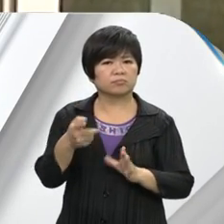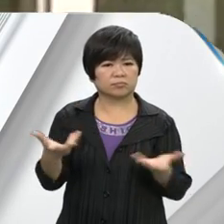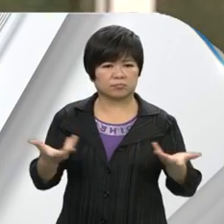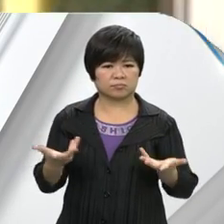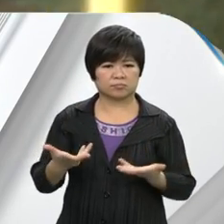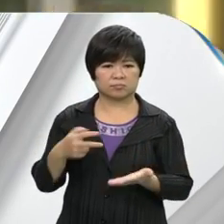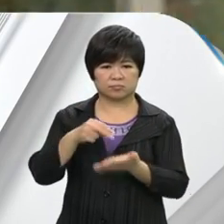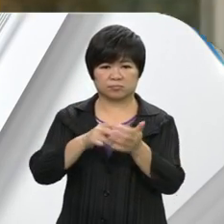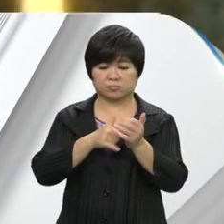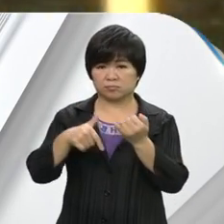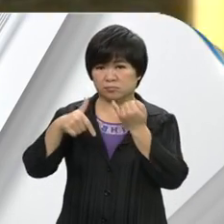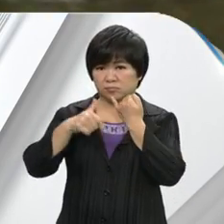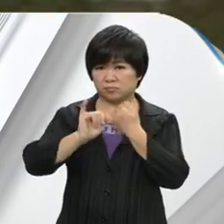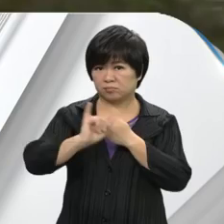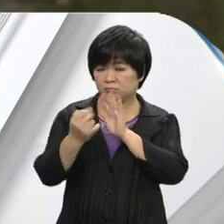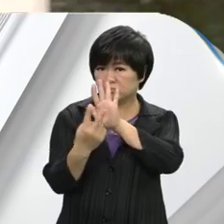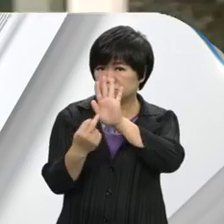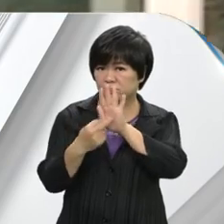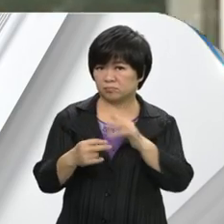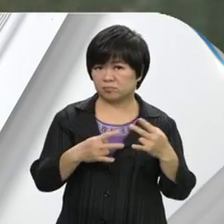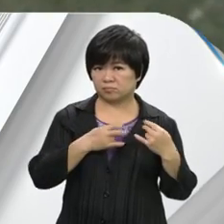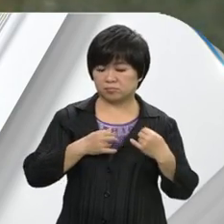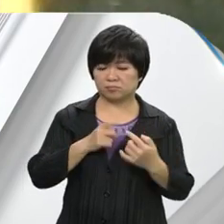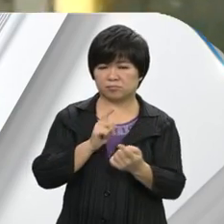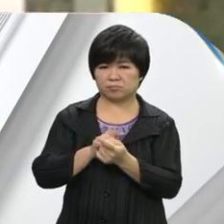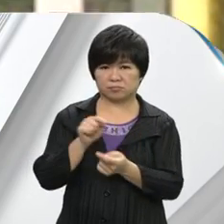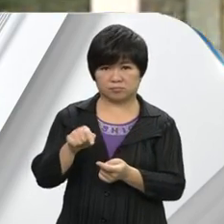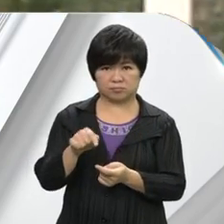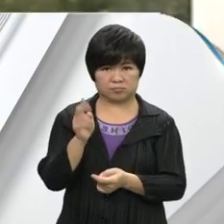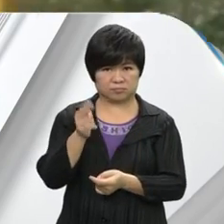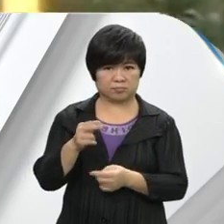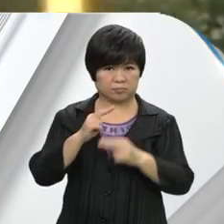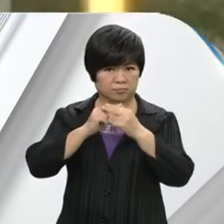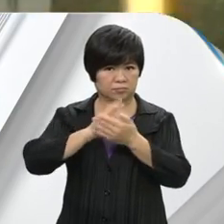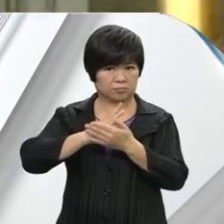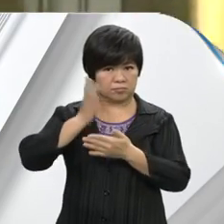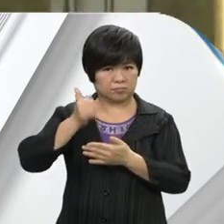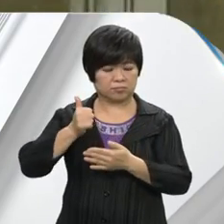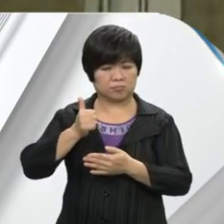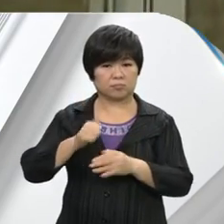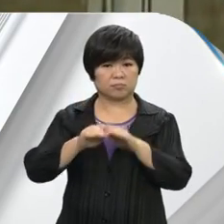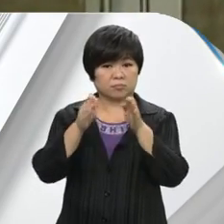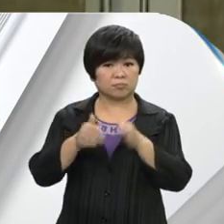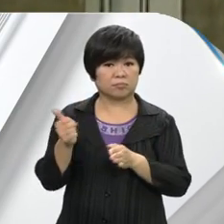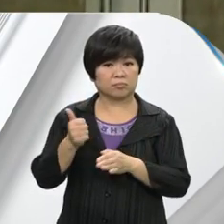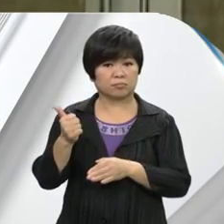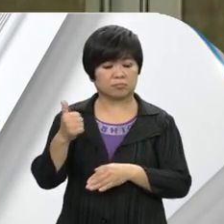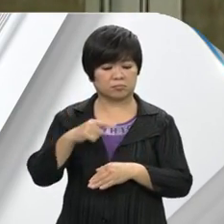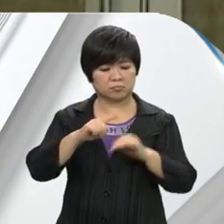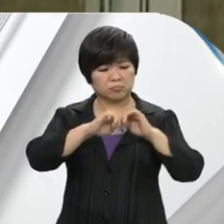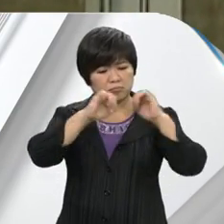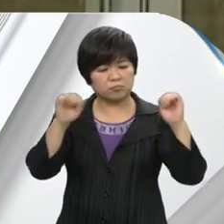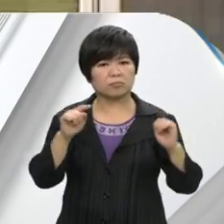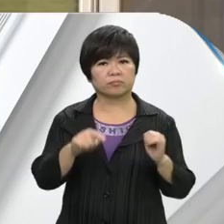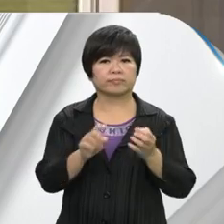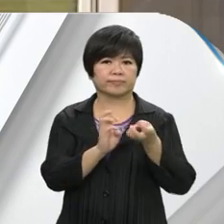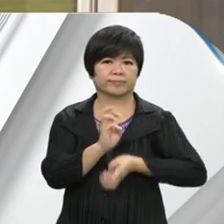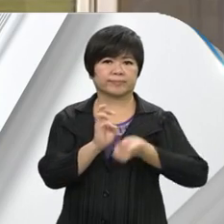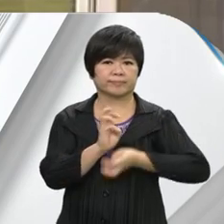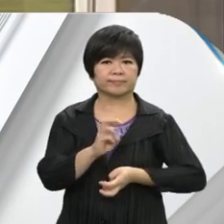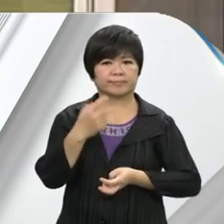委何兴顺讲，蔡总统对亚基金指示行政院秘书长作用态，去了解古业事件，